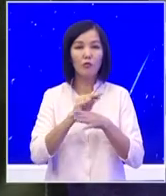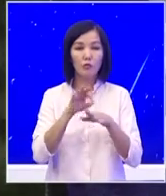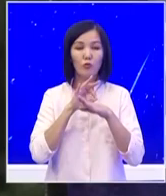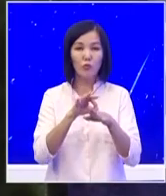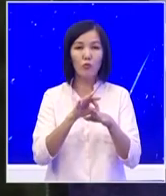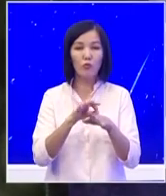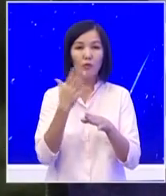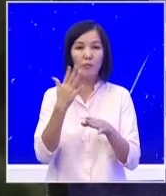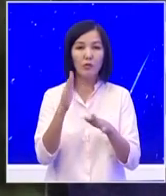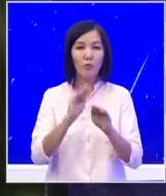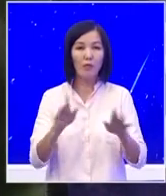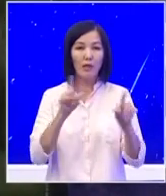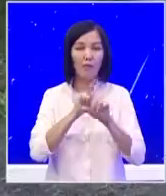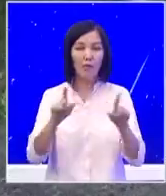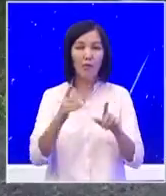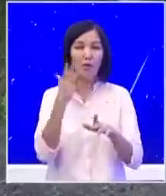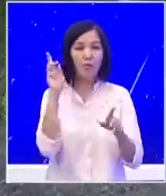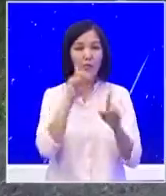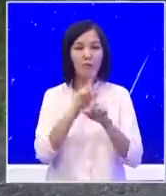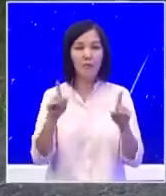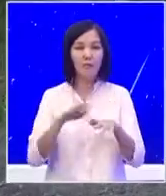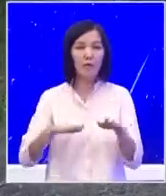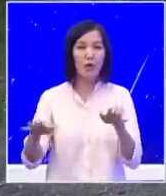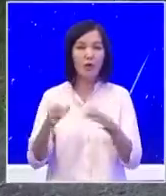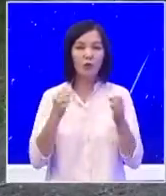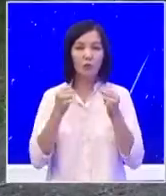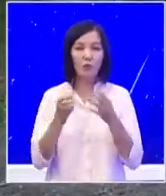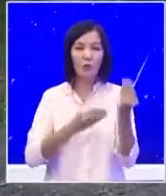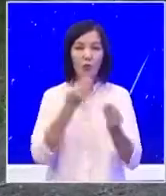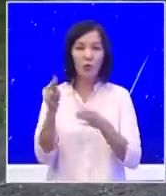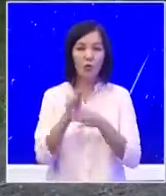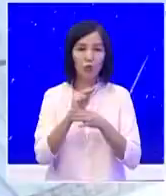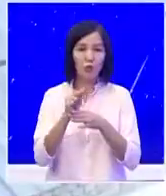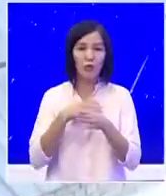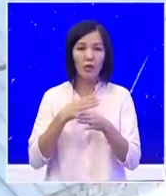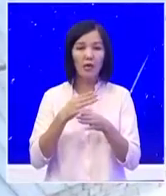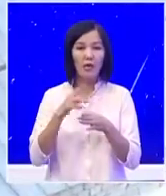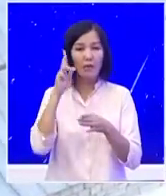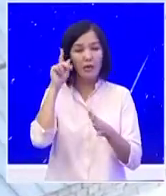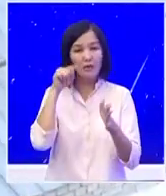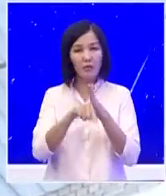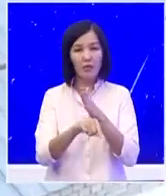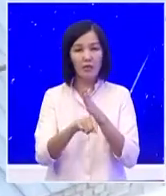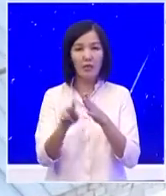өтуде. Бесеуі балабақша, 5 мектептің ауласы, спорттық алаңдар мен мектепішілік дәретхана